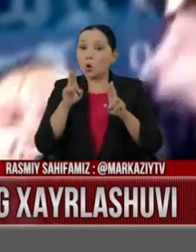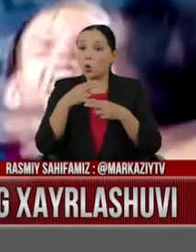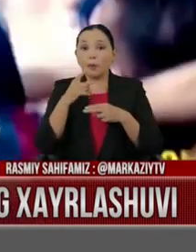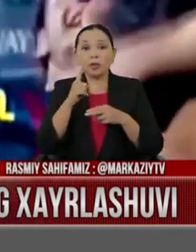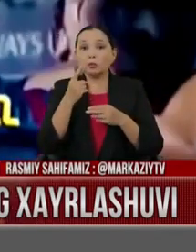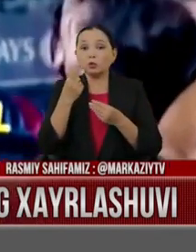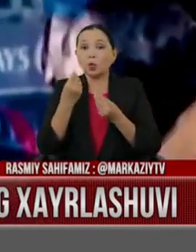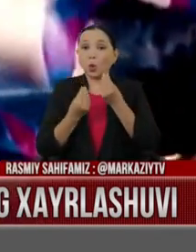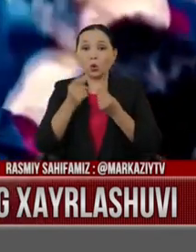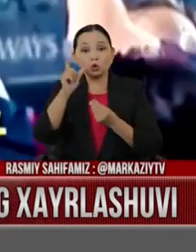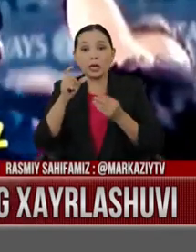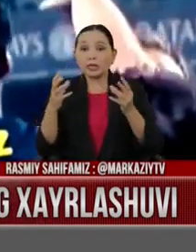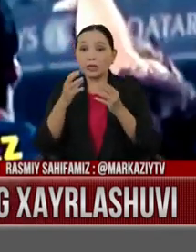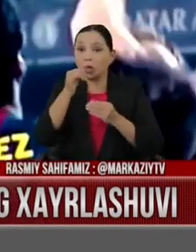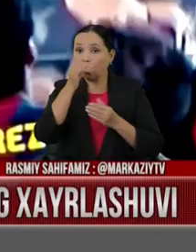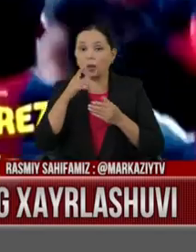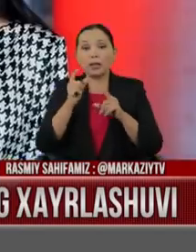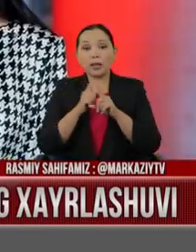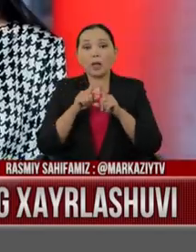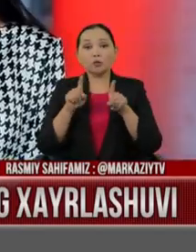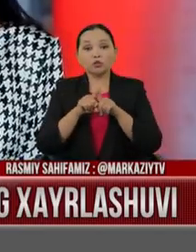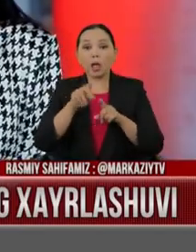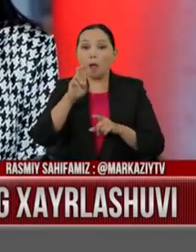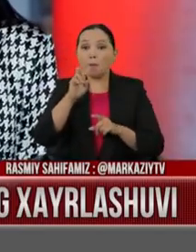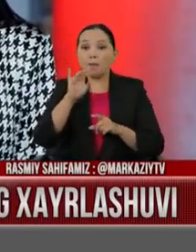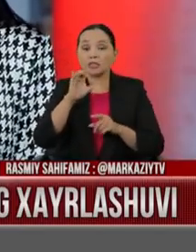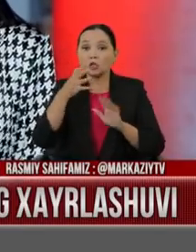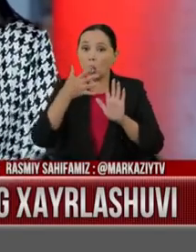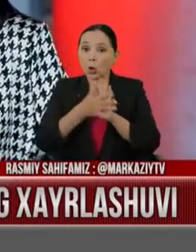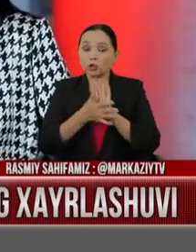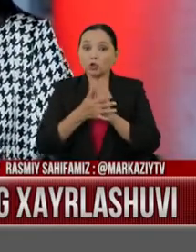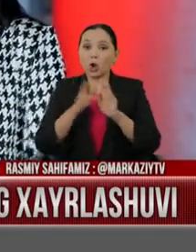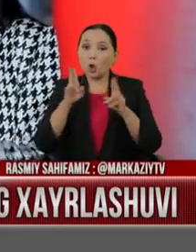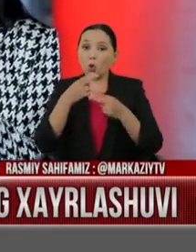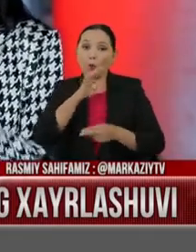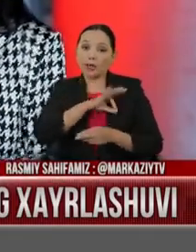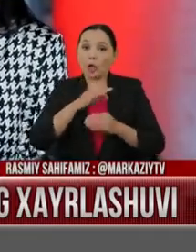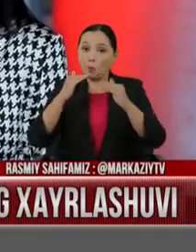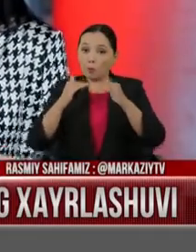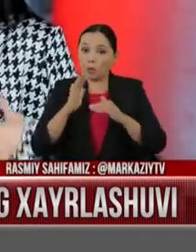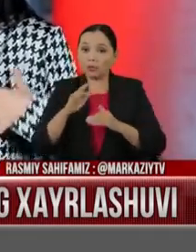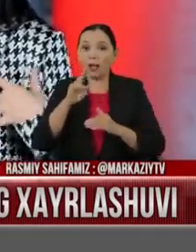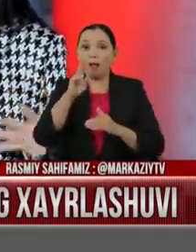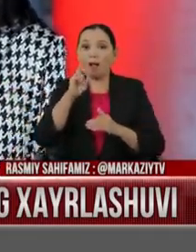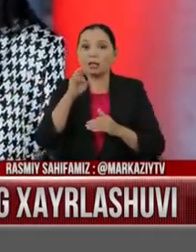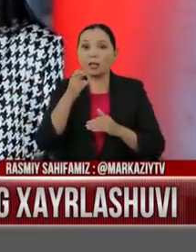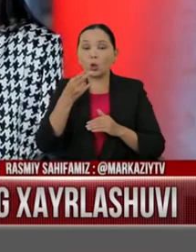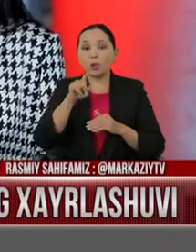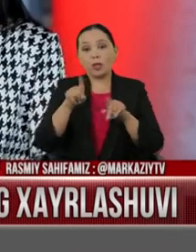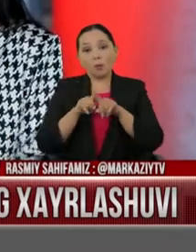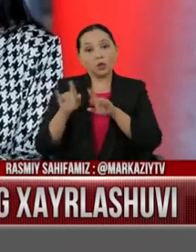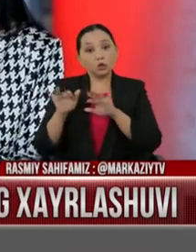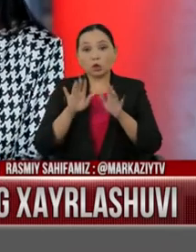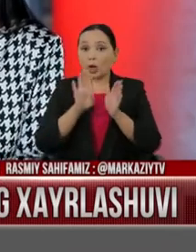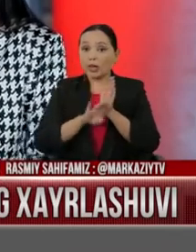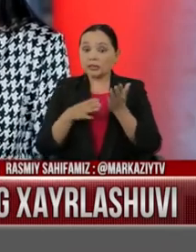uchun o'yinchisini saqlab qola olmadi? Gap shundaki, Barselona xarajatlari klubning daromaddan pastroq bo'lishi kerak. Kataloniyaliklar bu